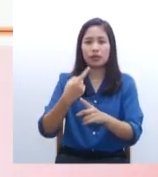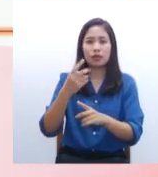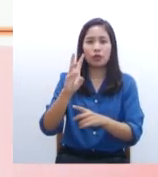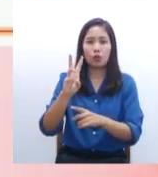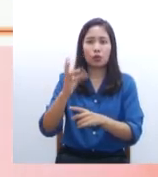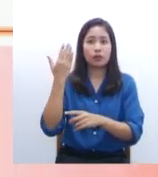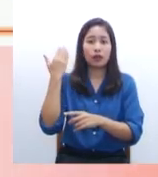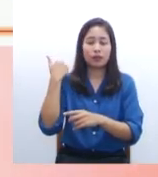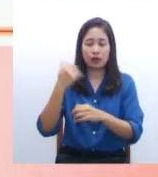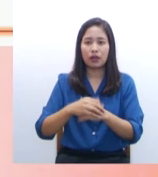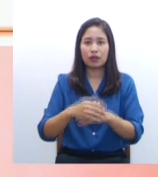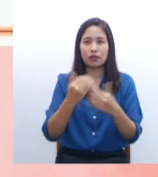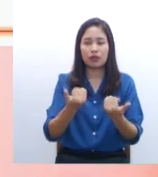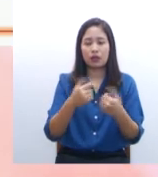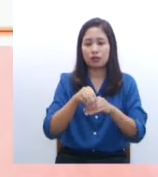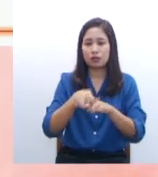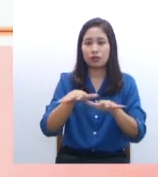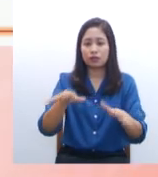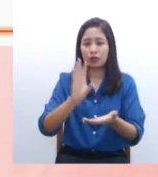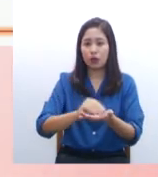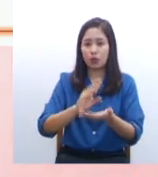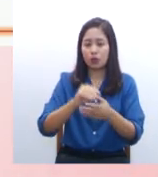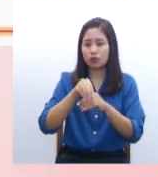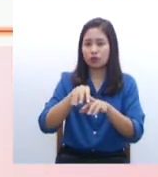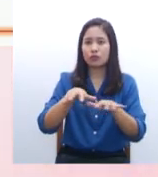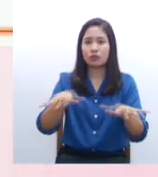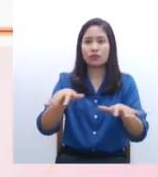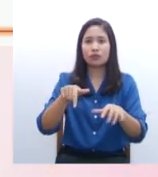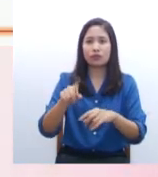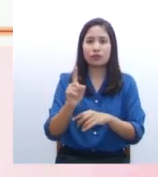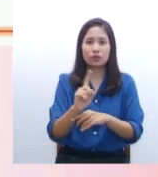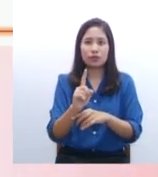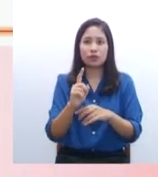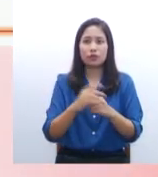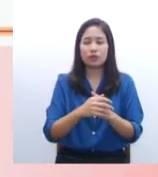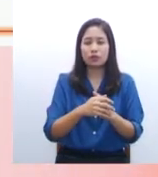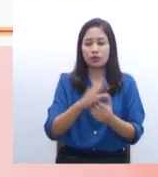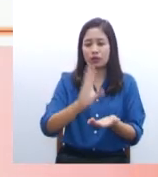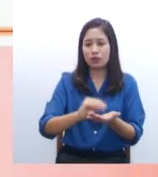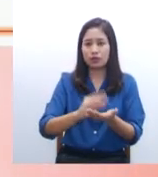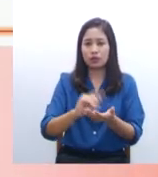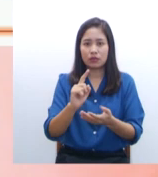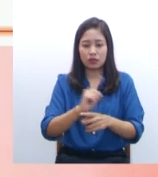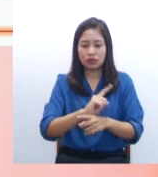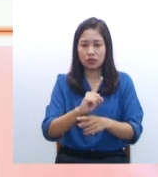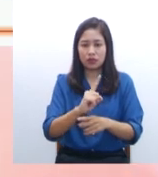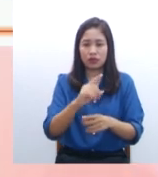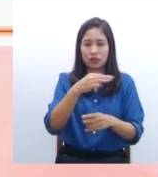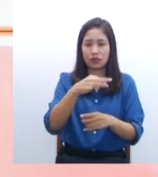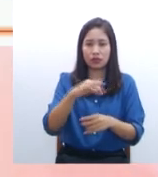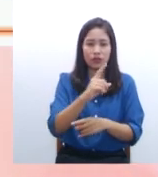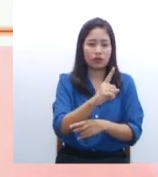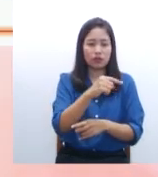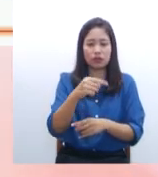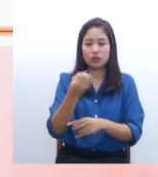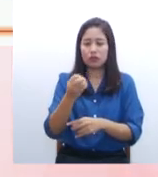3คือแบบตรวจการเปิดเผยข้อมูลสาธารณะหรือที่เรียกว่าแบบ OIT นะครับดำเนินการเก็บข้อมูลระหว่างวันที่1ถึง12กรกฎาคมที่ผ่าน